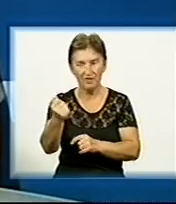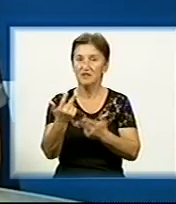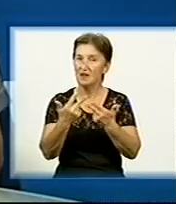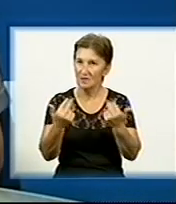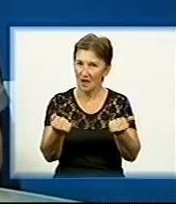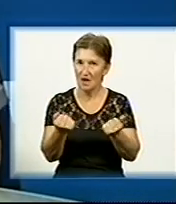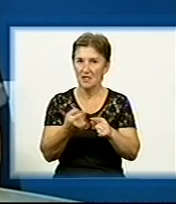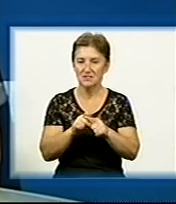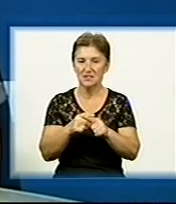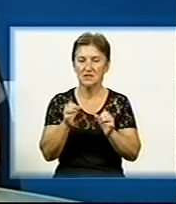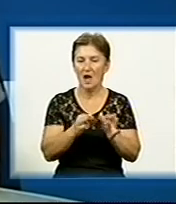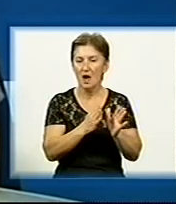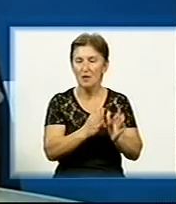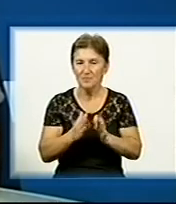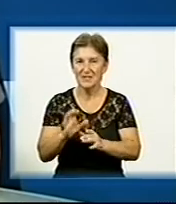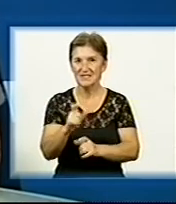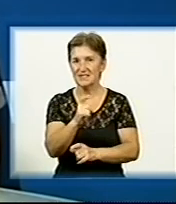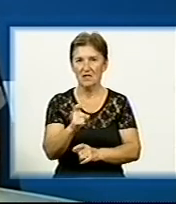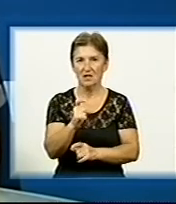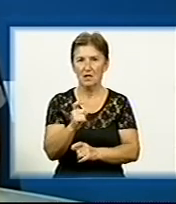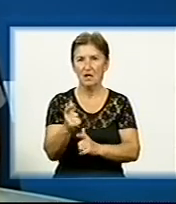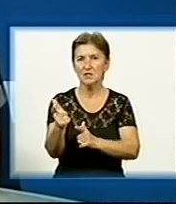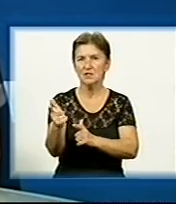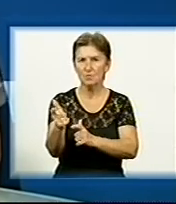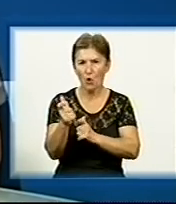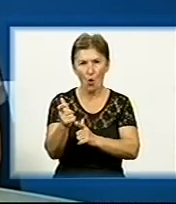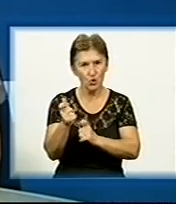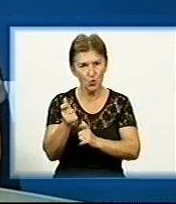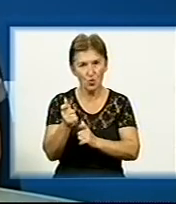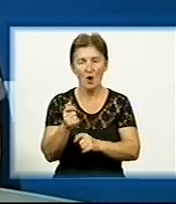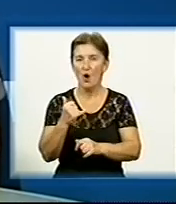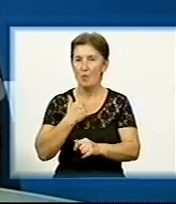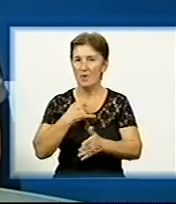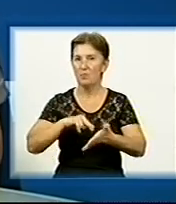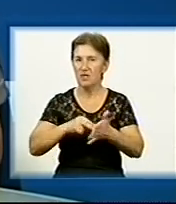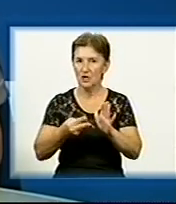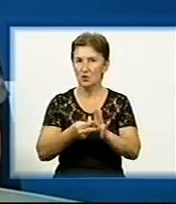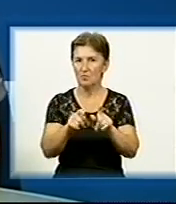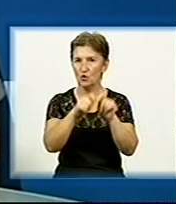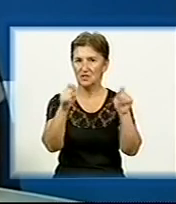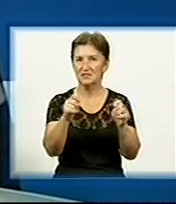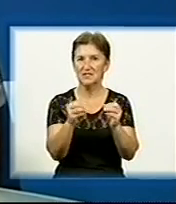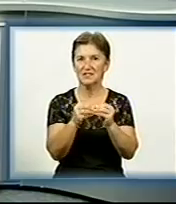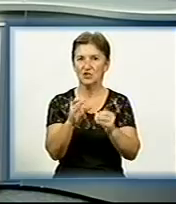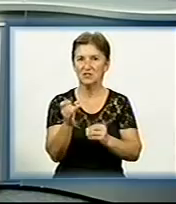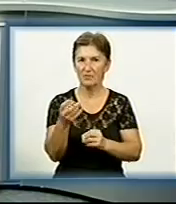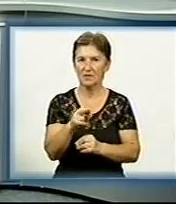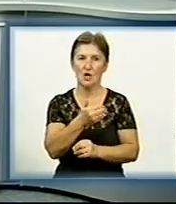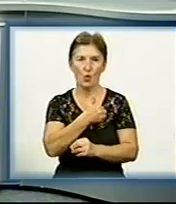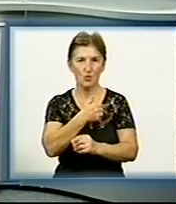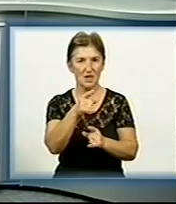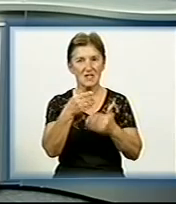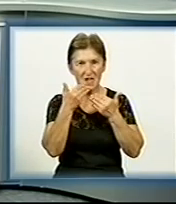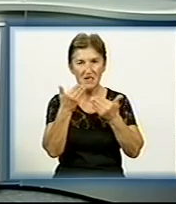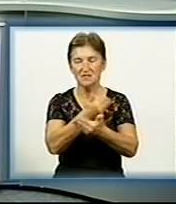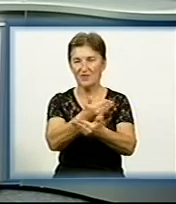зі зброєю в першу чергу. І, ну, враховуючи, що на сьогоднішній день ми плануємо відкриття 10 серпня, я хотілася звернутися